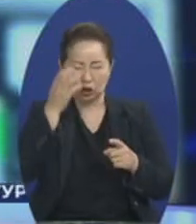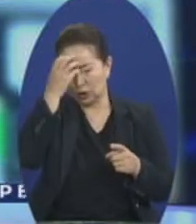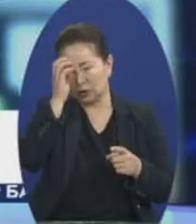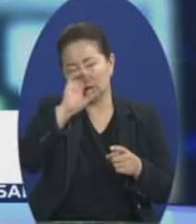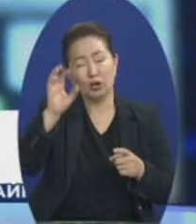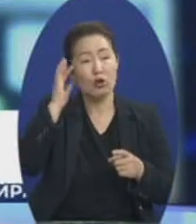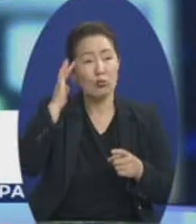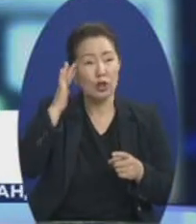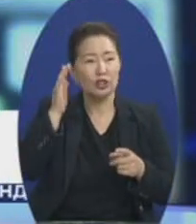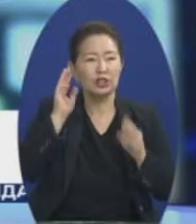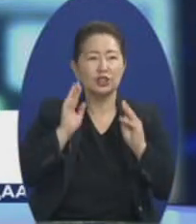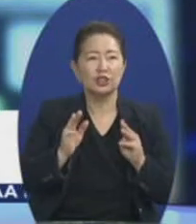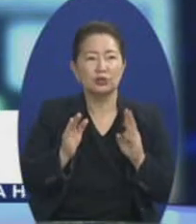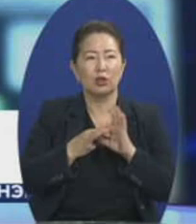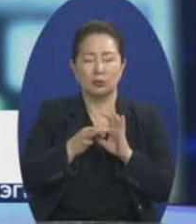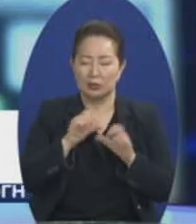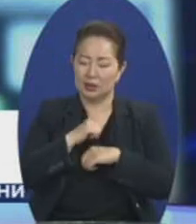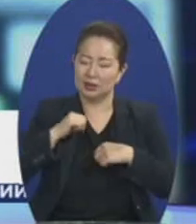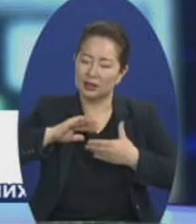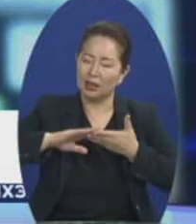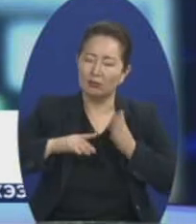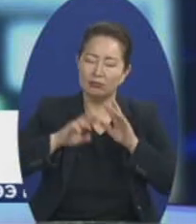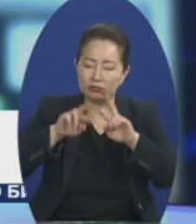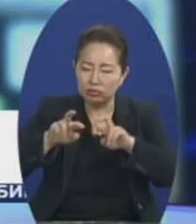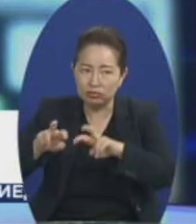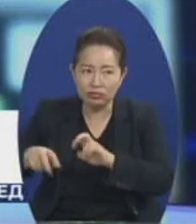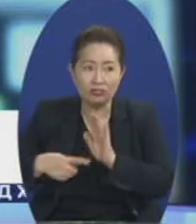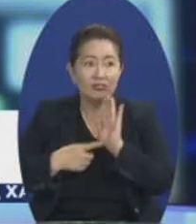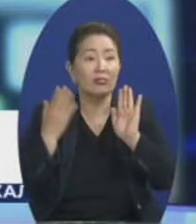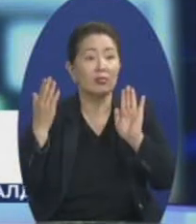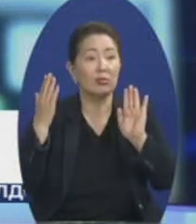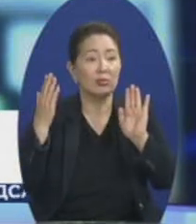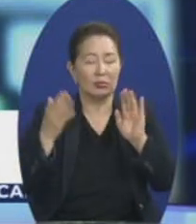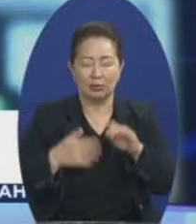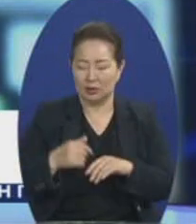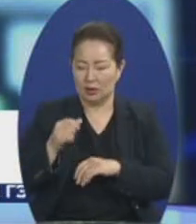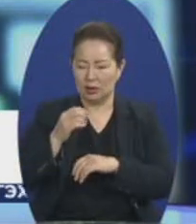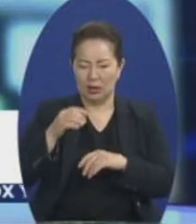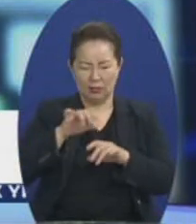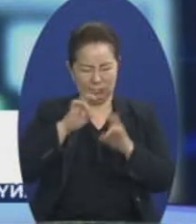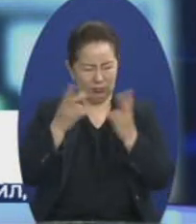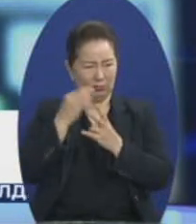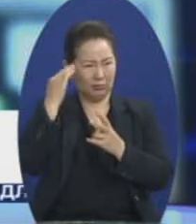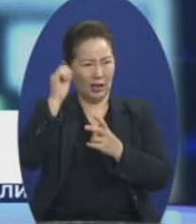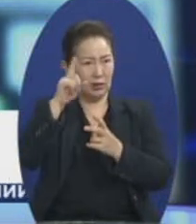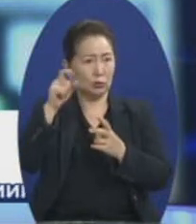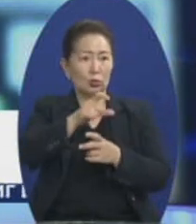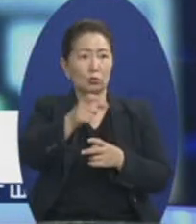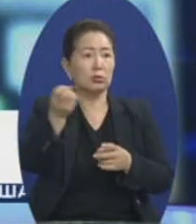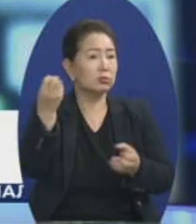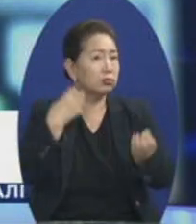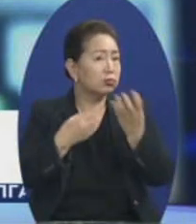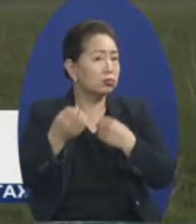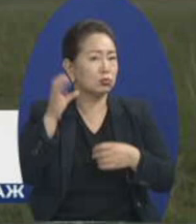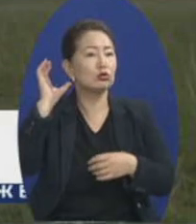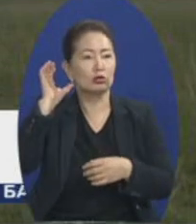байгаа бодлого шийдвэрийн талаар иргэдэд танилцуулж, орон нутгад болоод нийгмийн өмнө тулгунсан асуудлаар иргэдийн байр суурийг сонссон